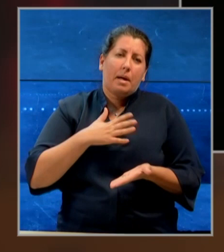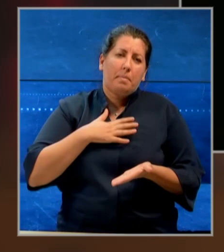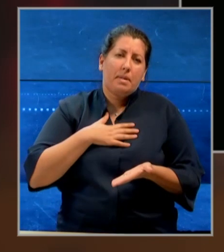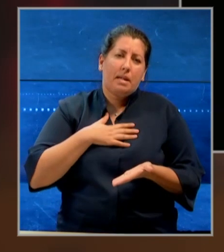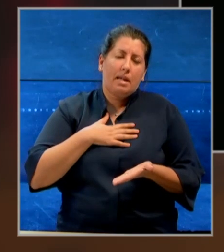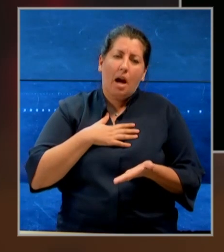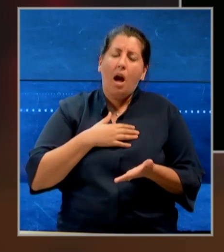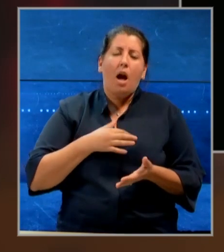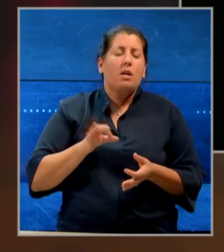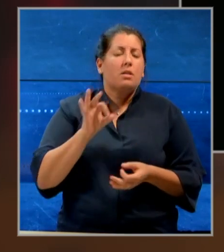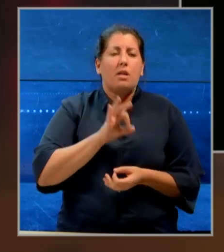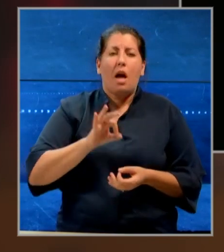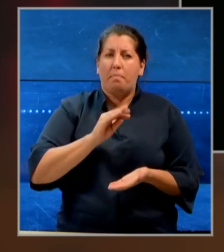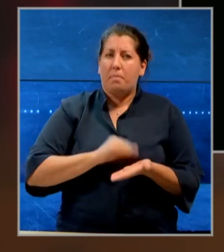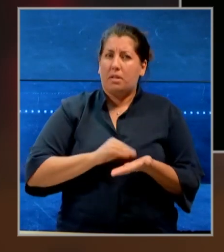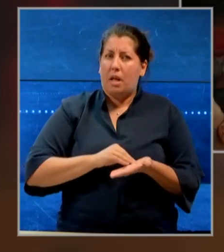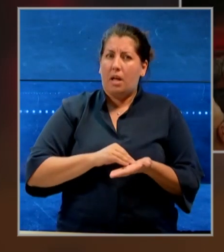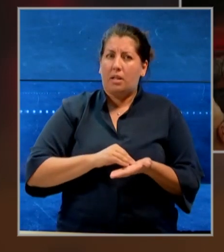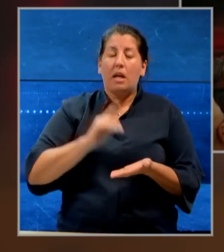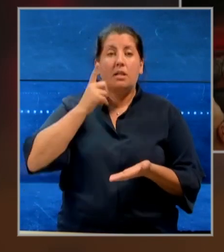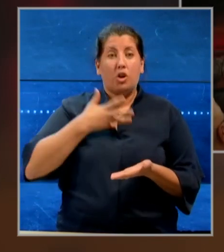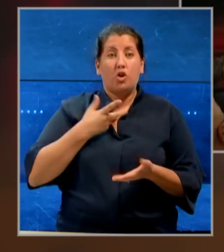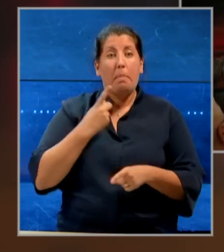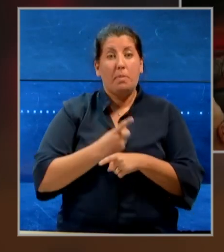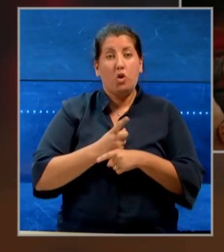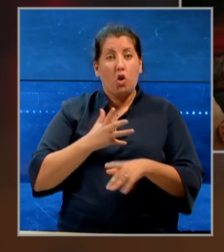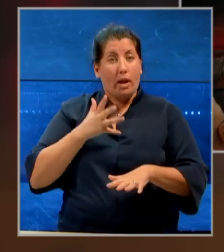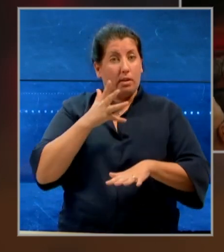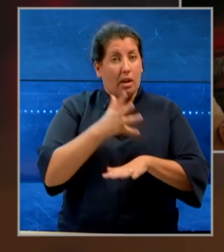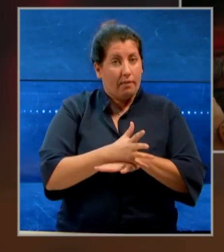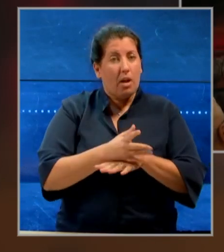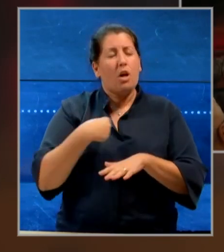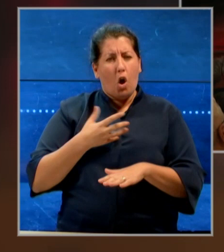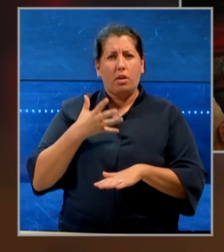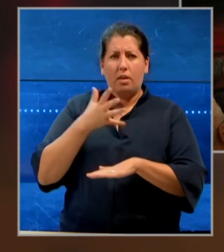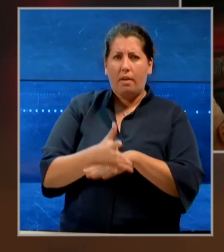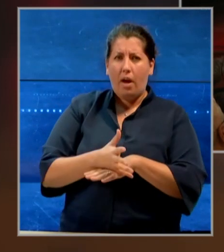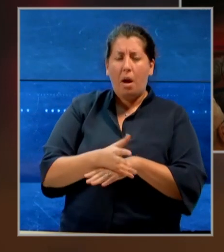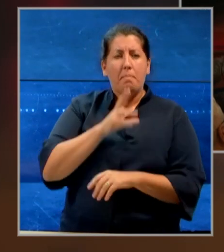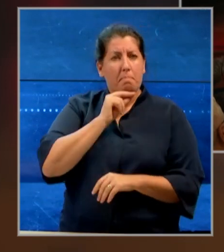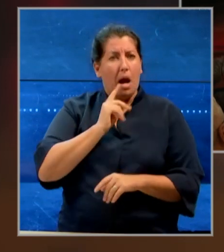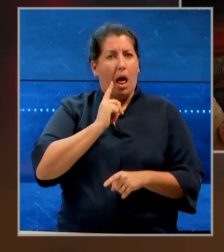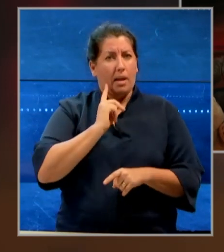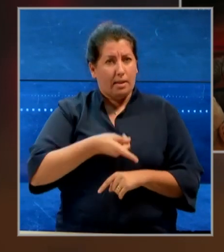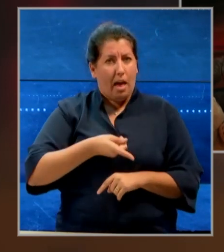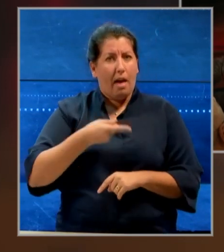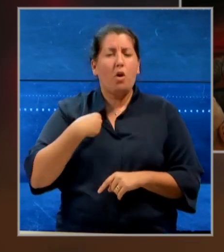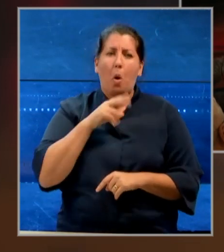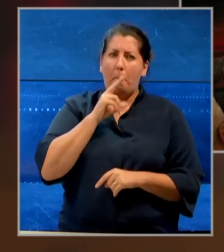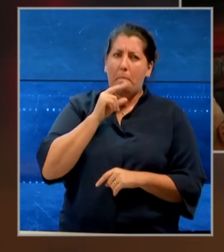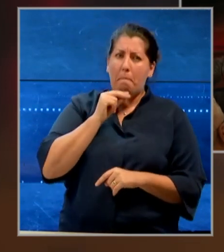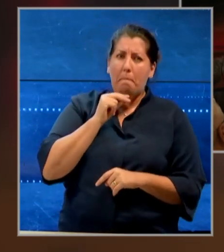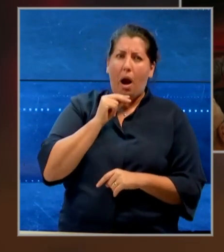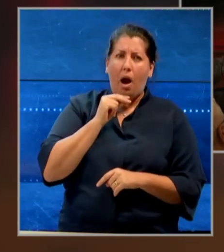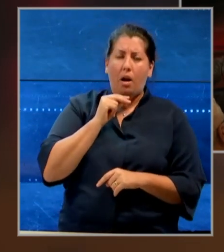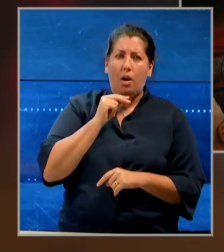costante nel giornaliero e quando c'è da intervenire si interviene, quando c'è da parlare si parla, però comunque nelle dovute maniere, nelle dovute dosi, se